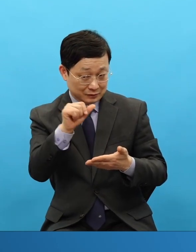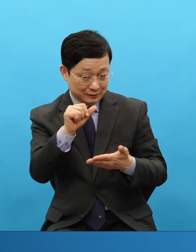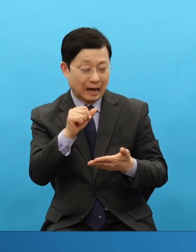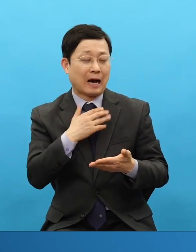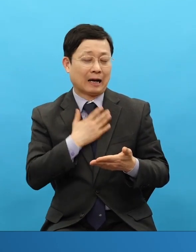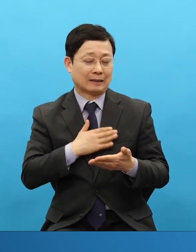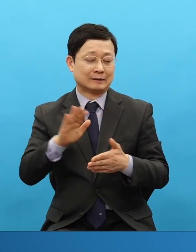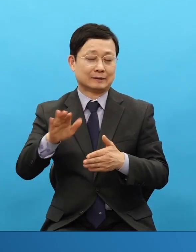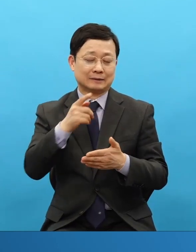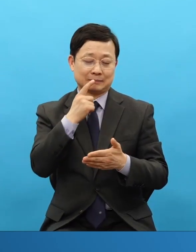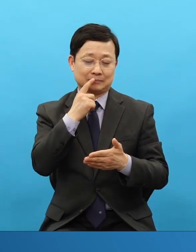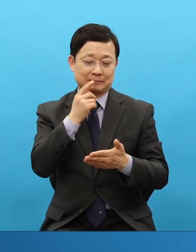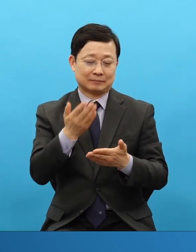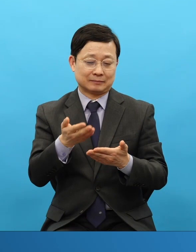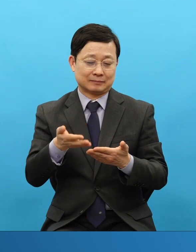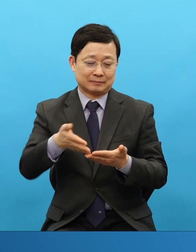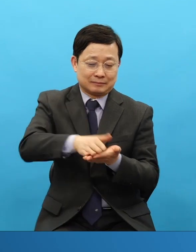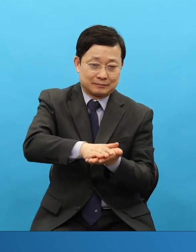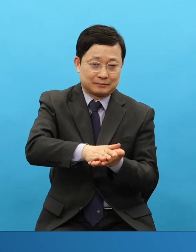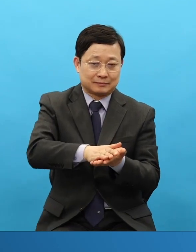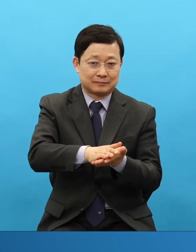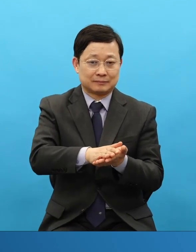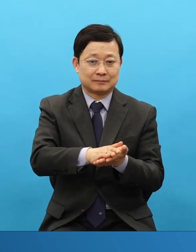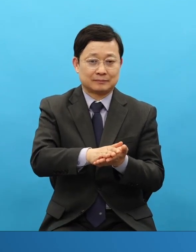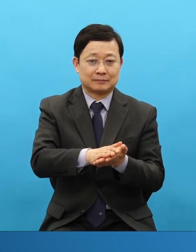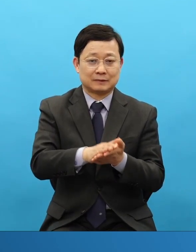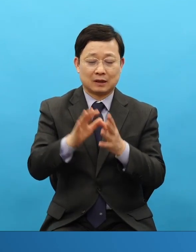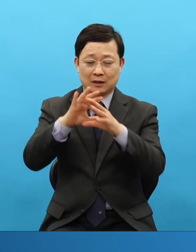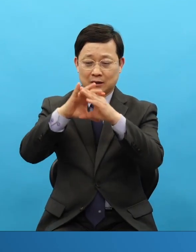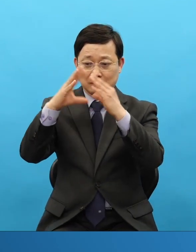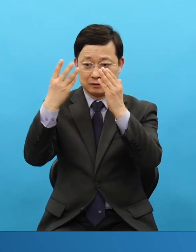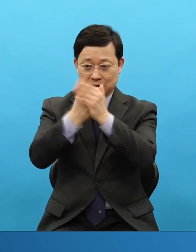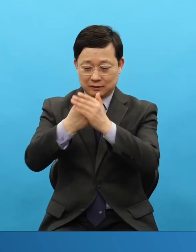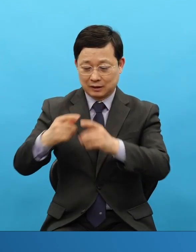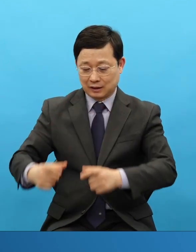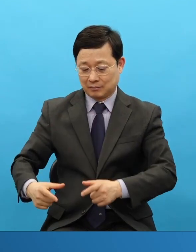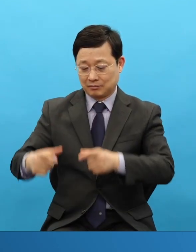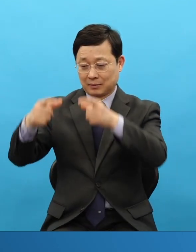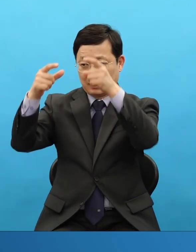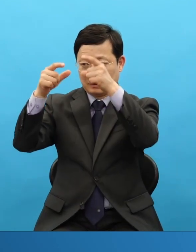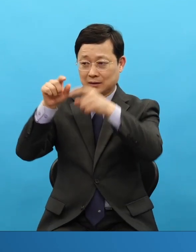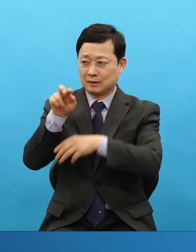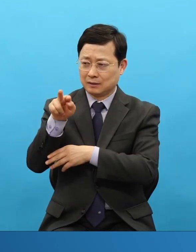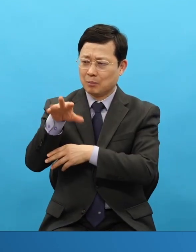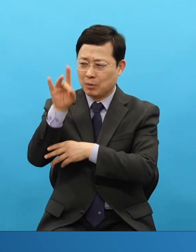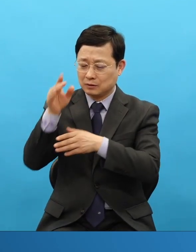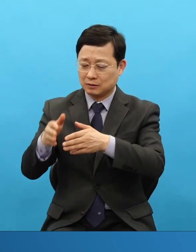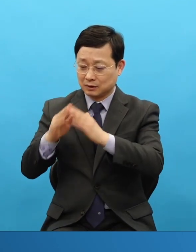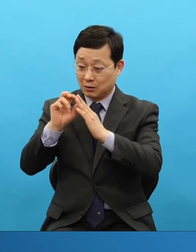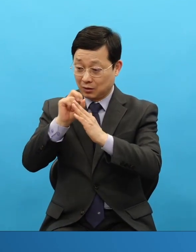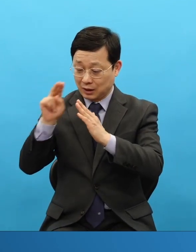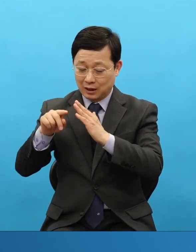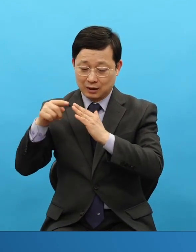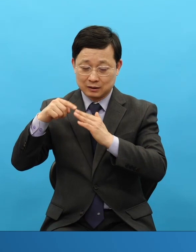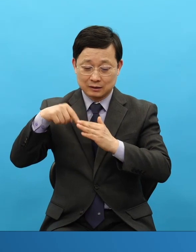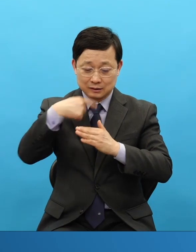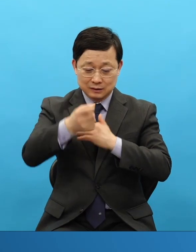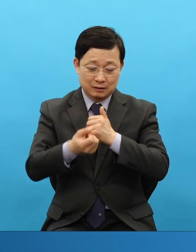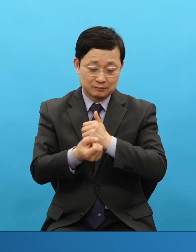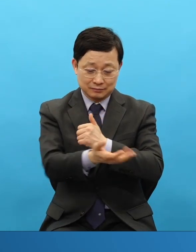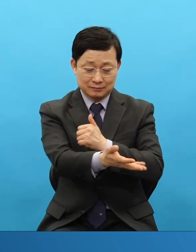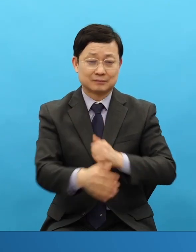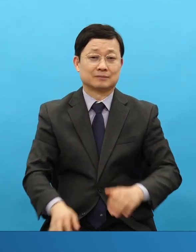reason? 이걸 해야죠. We must do this. 절대 망대를 세워요. We must raise the absolute 이제부터 partisan. 그렇게